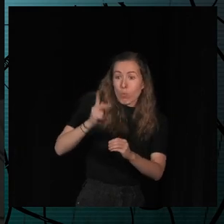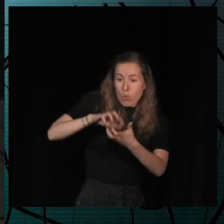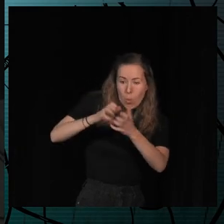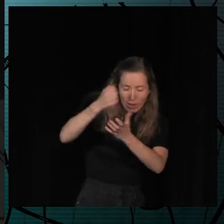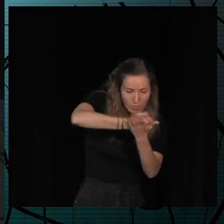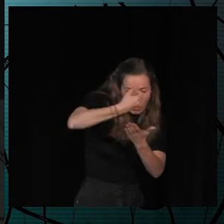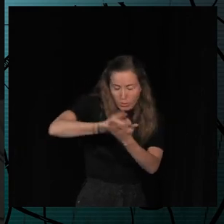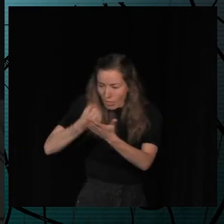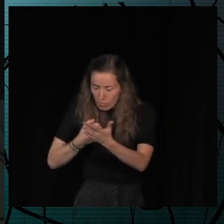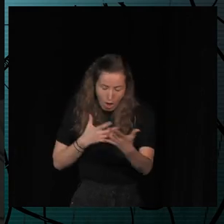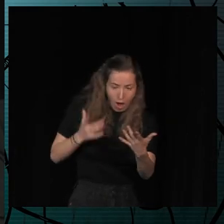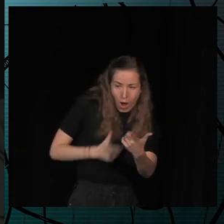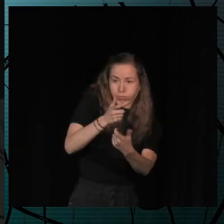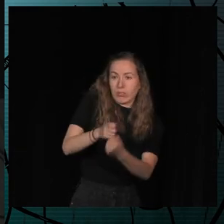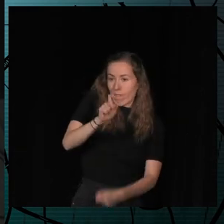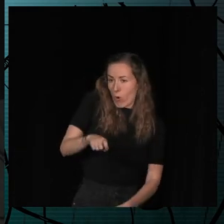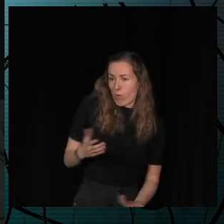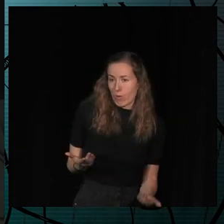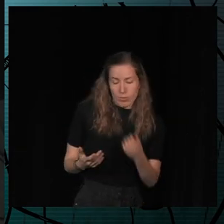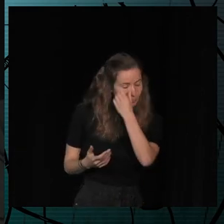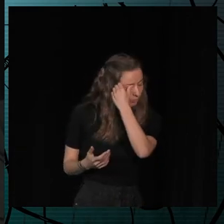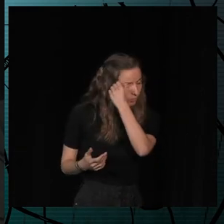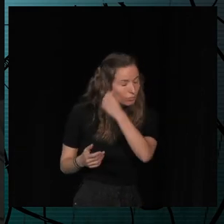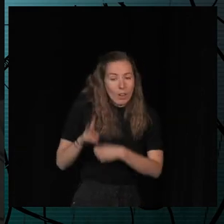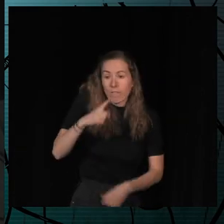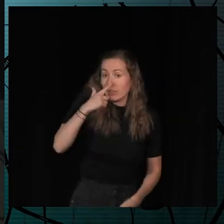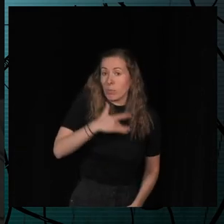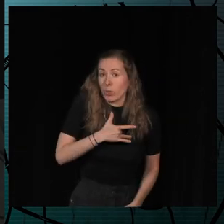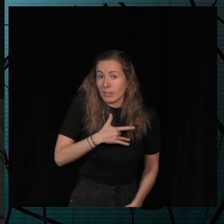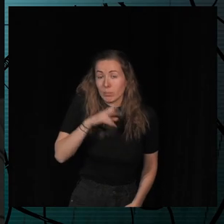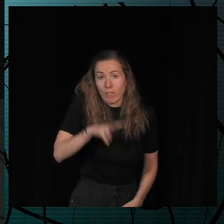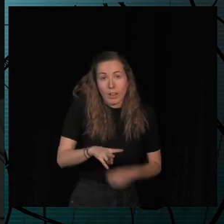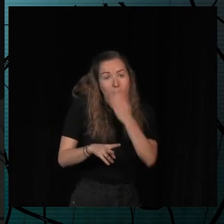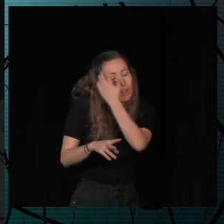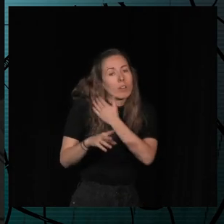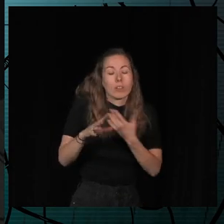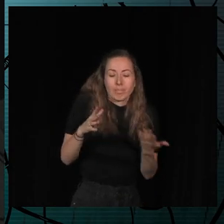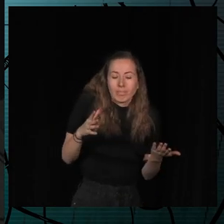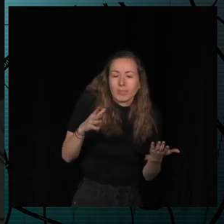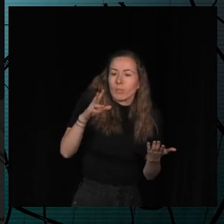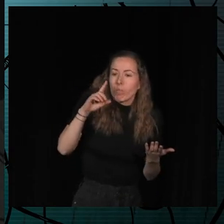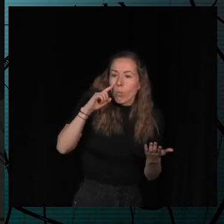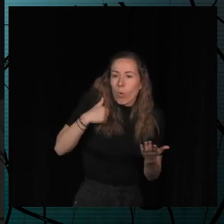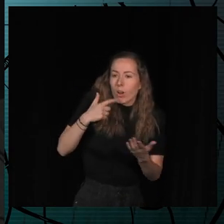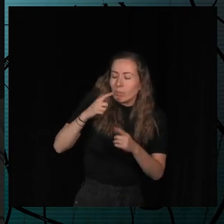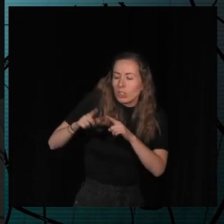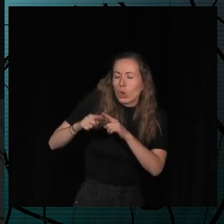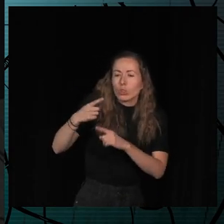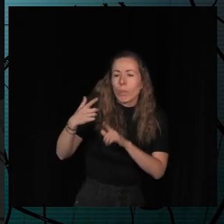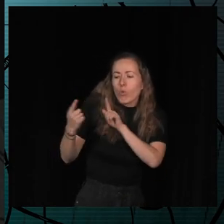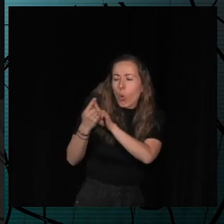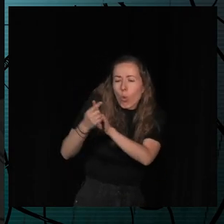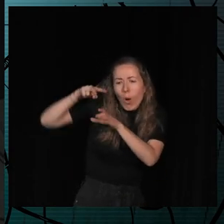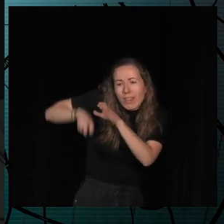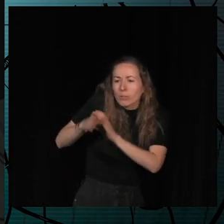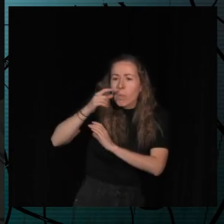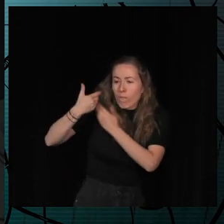monde plus complexe et c'est c'est une hypothèse hein moi je suis toujours prudent dans ce genre de choses parce que c'est des effets à très long terme mais le